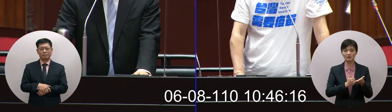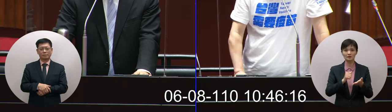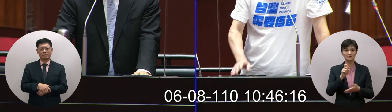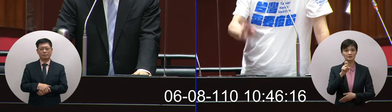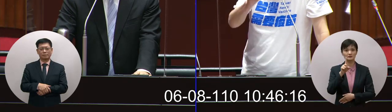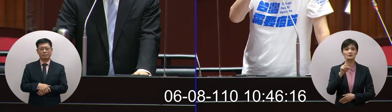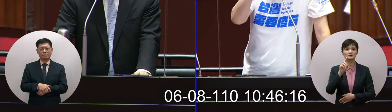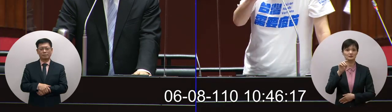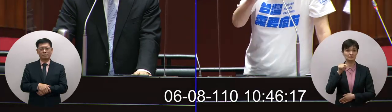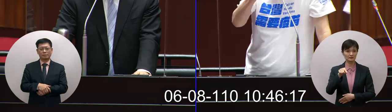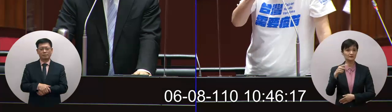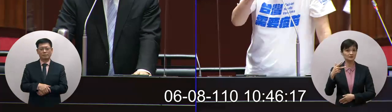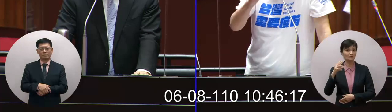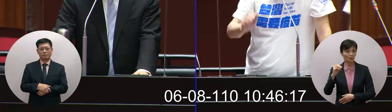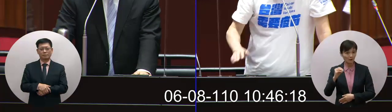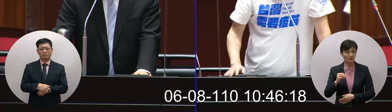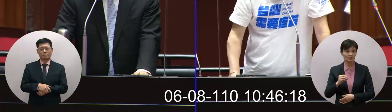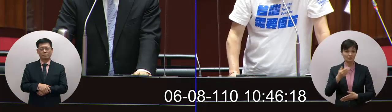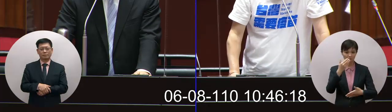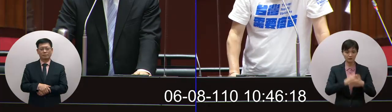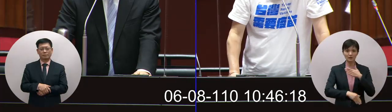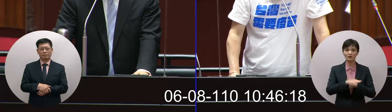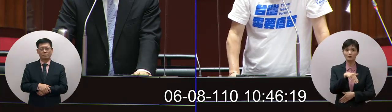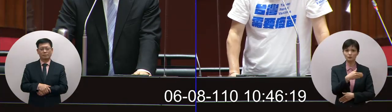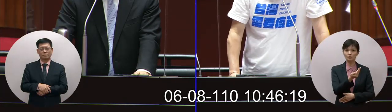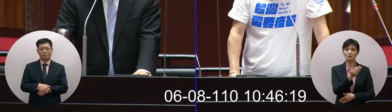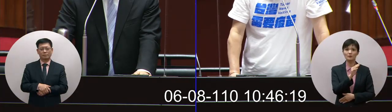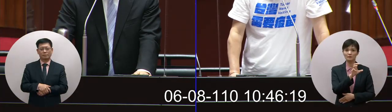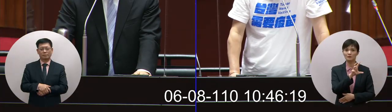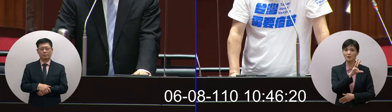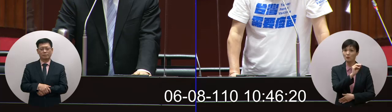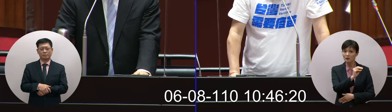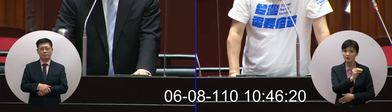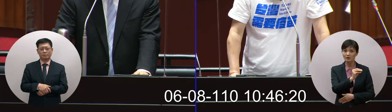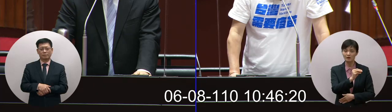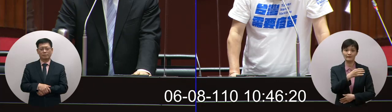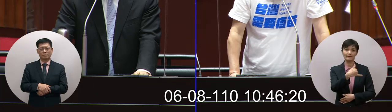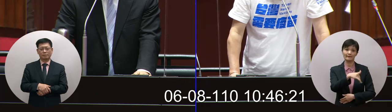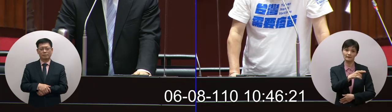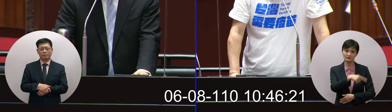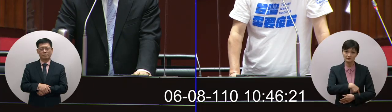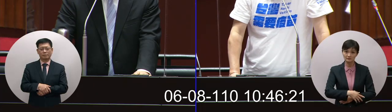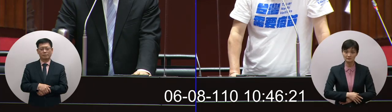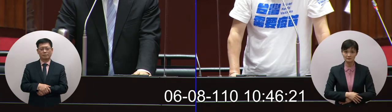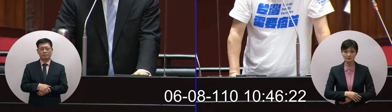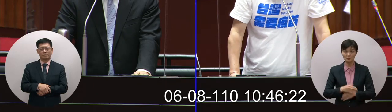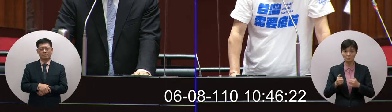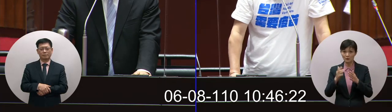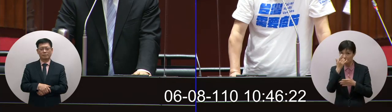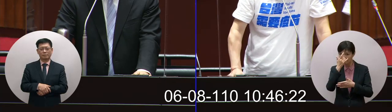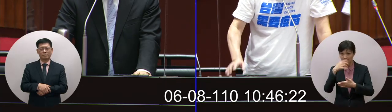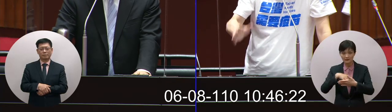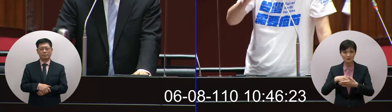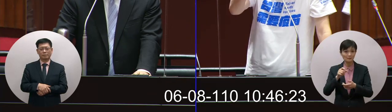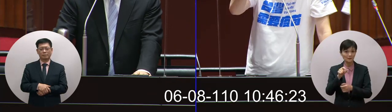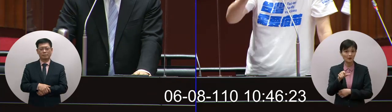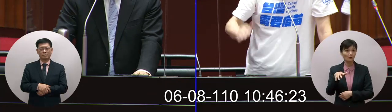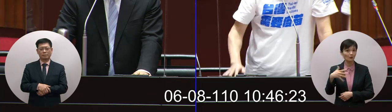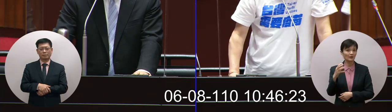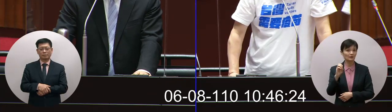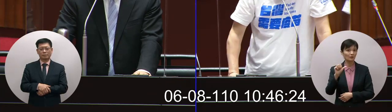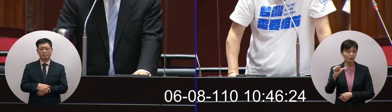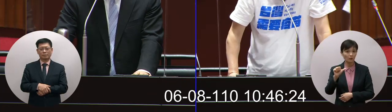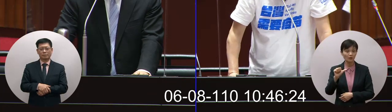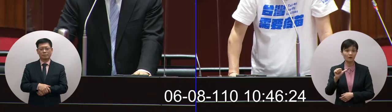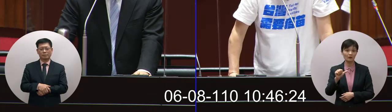11.7万剂，还有988万。还没到，莫德纳买了505万剂，到货